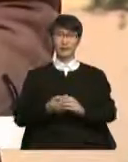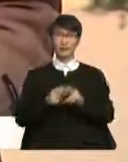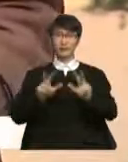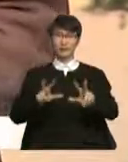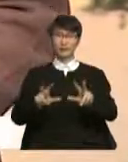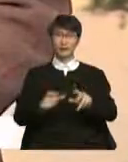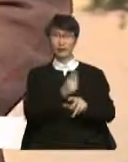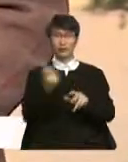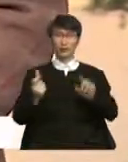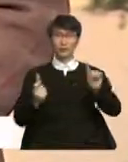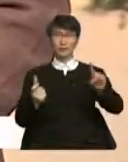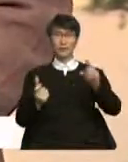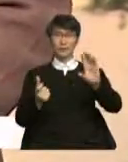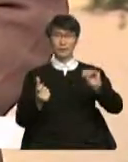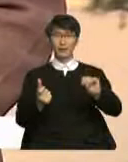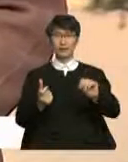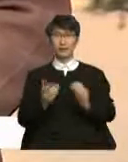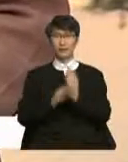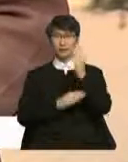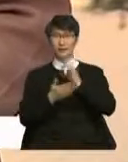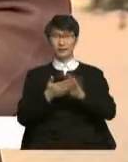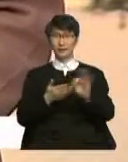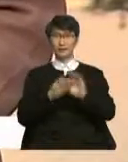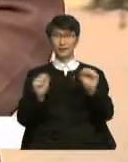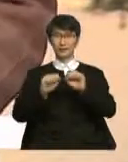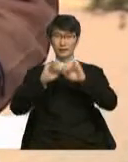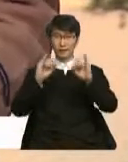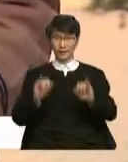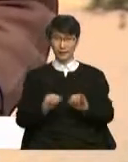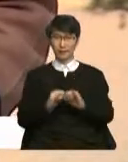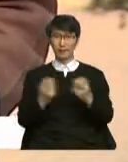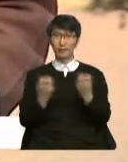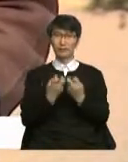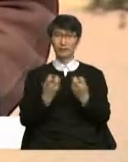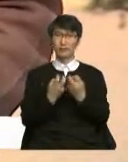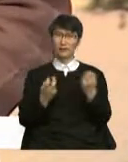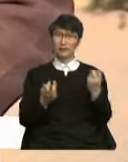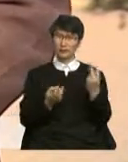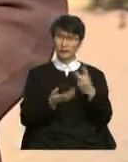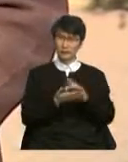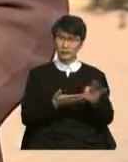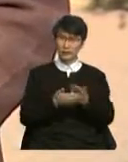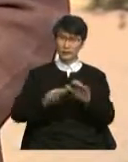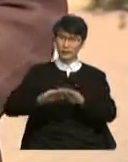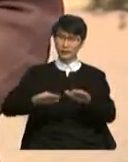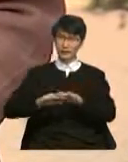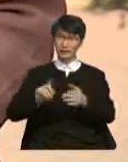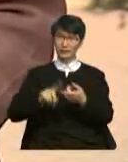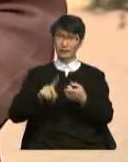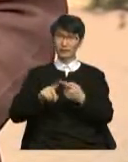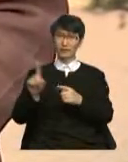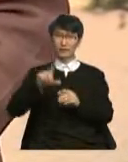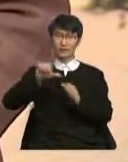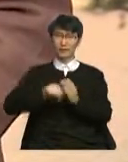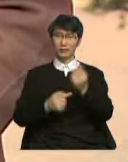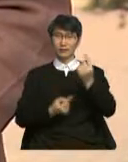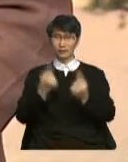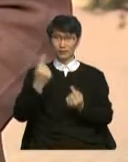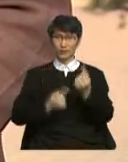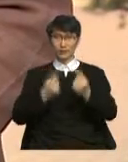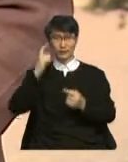당장 하루에도 100만 개 이상씩 사용되고 있는 아이스팩을 어떻게 재사용하고 처리할지 그 어느 때보다